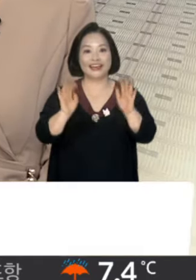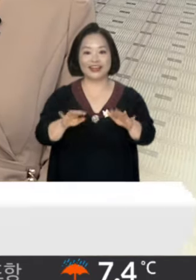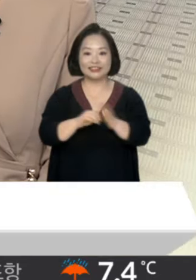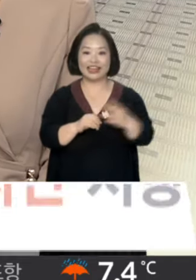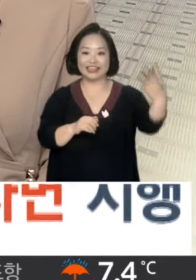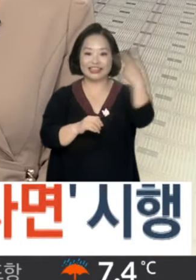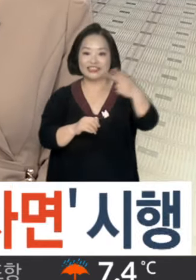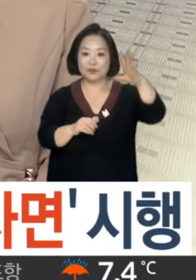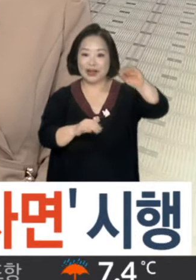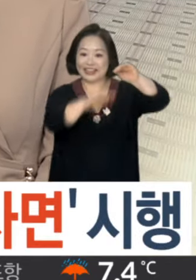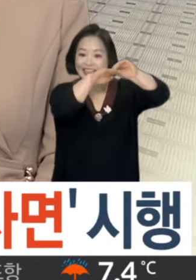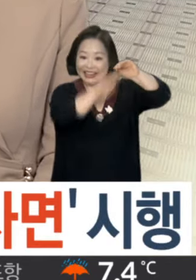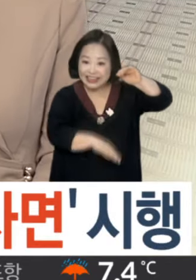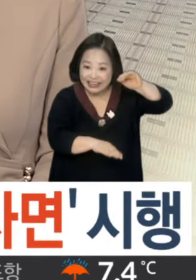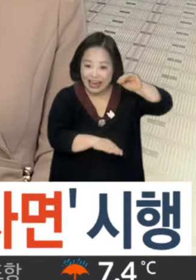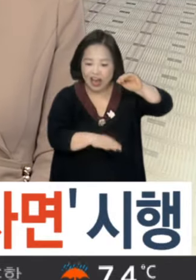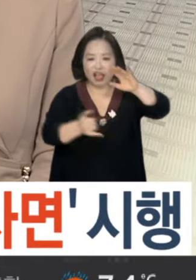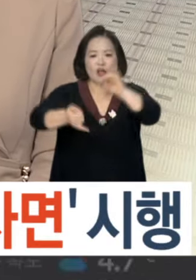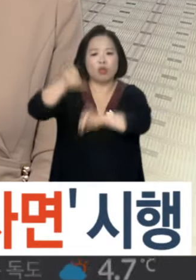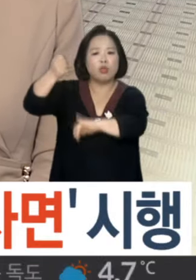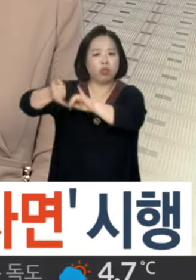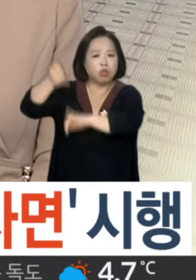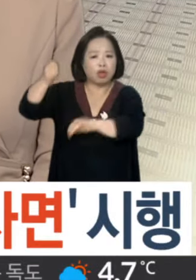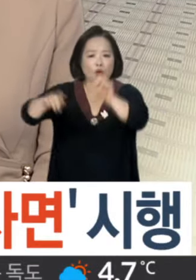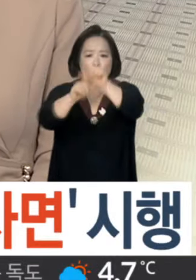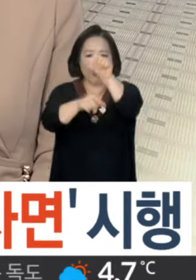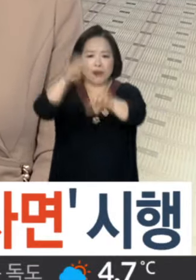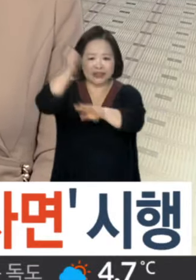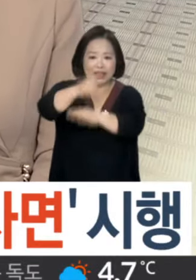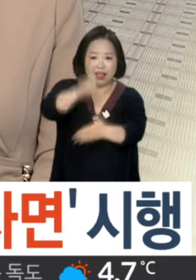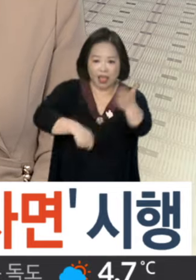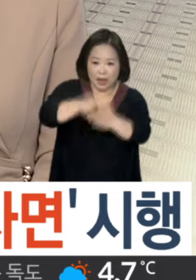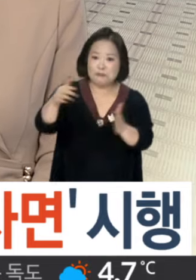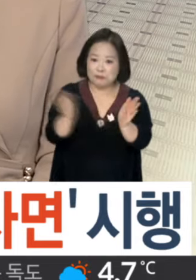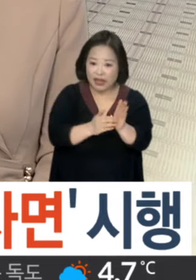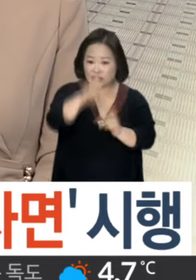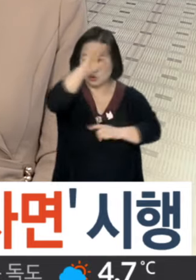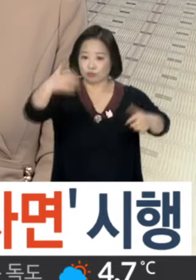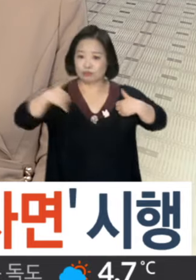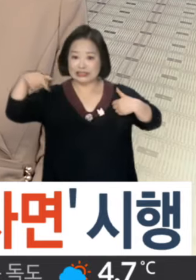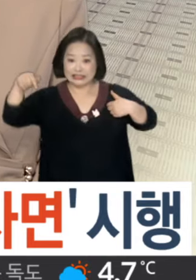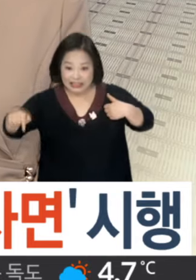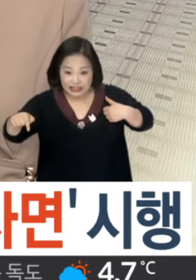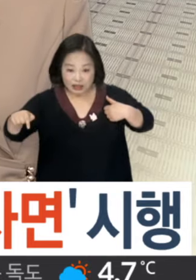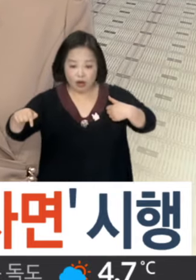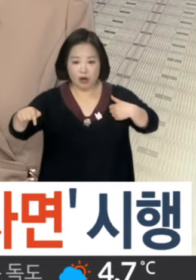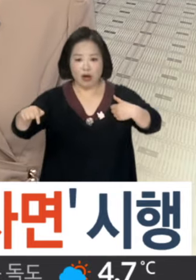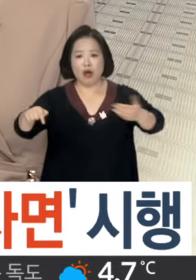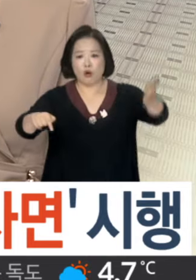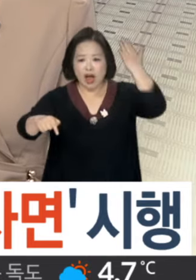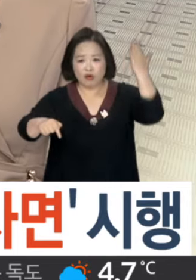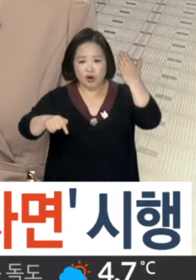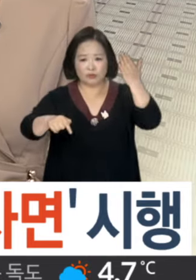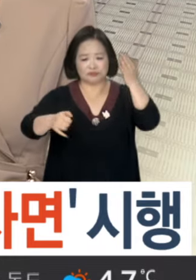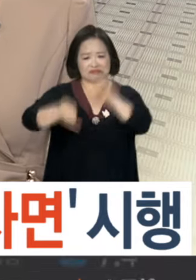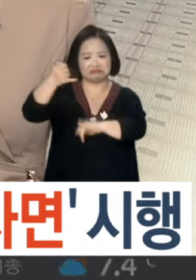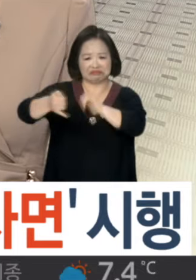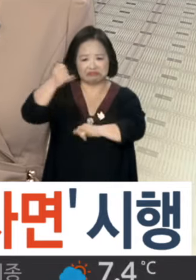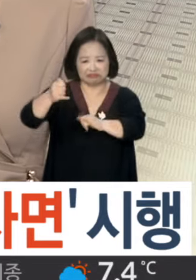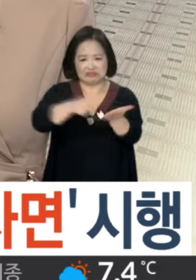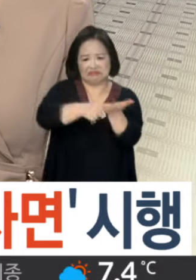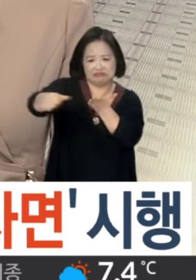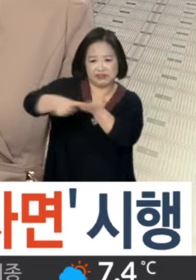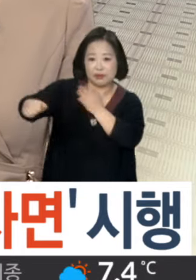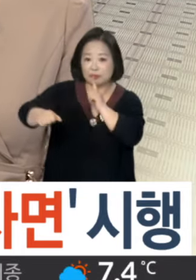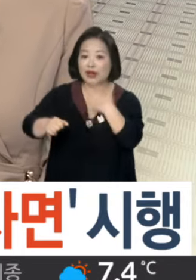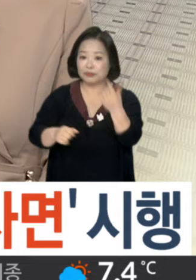자, 2천만 원 이하의 소액 연체금을 오는 5월 말까지 모두 갚으면 정부가 연체 이력을 삭제해 줍니다. 네, 개인